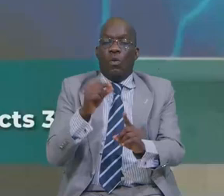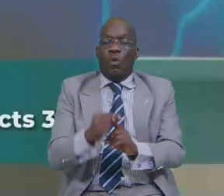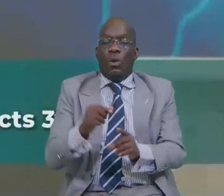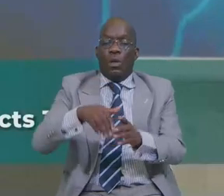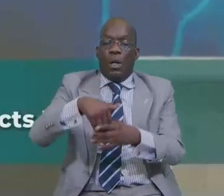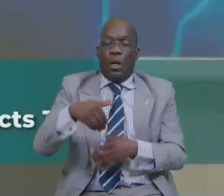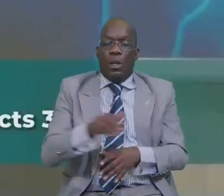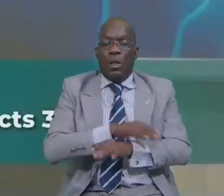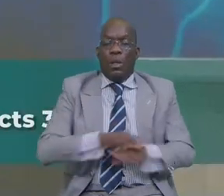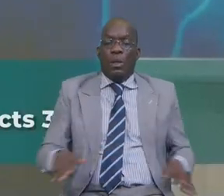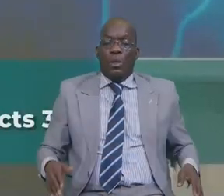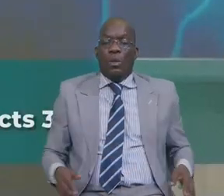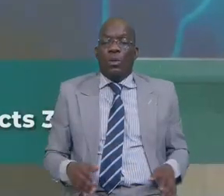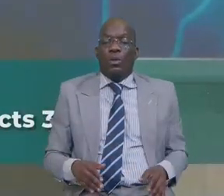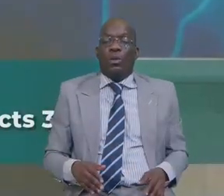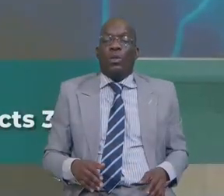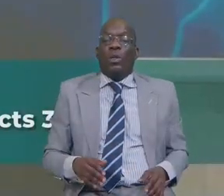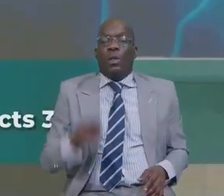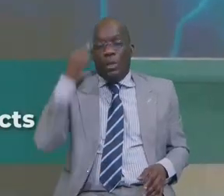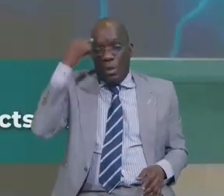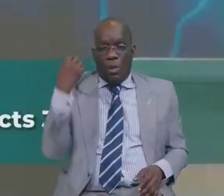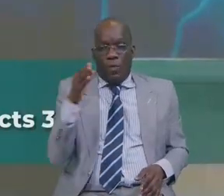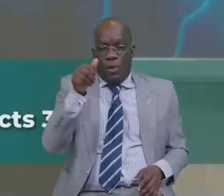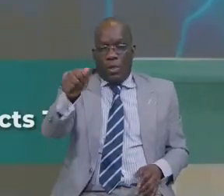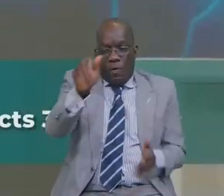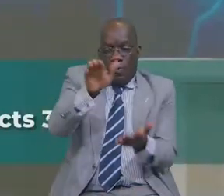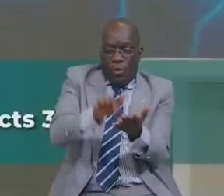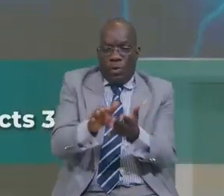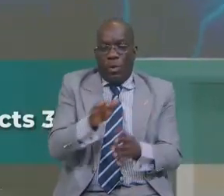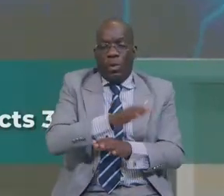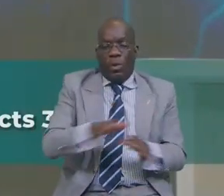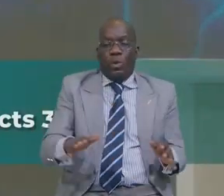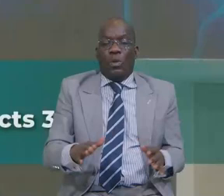Dieu, ne vous minimisez pas.